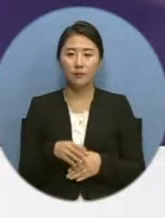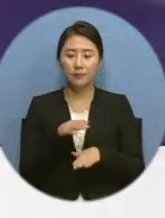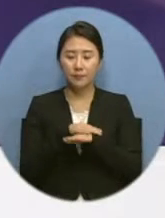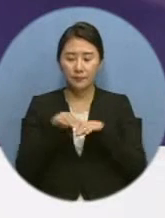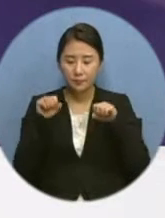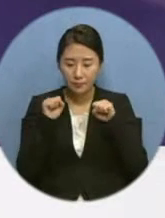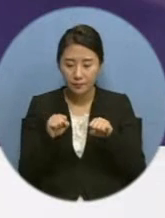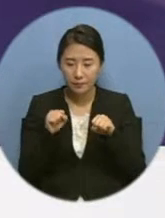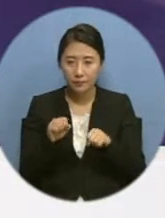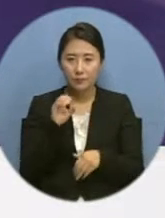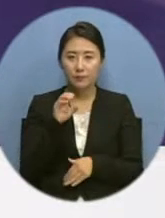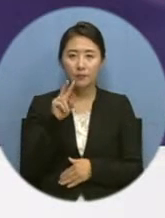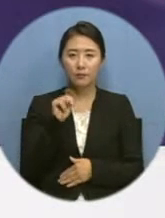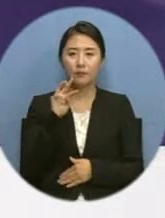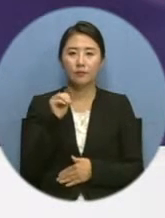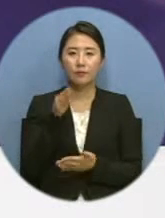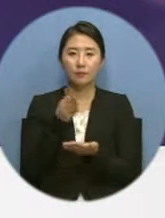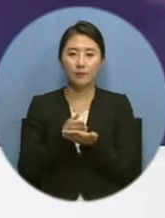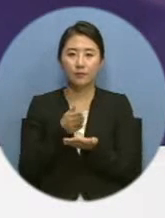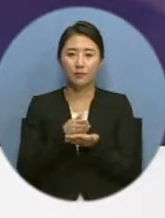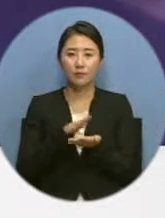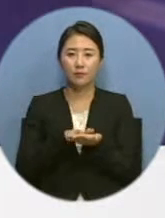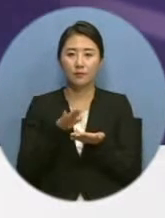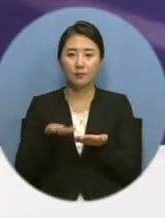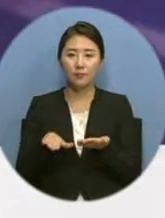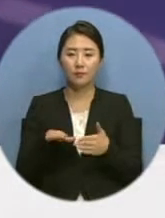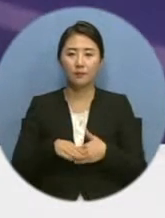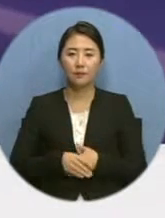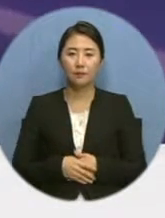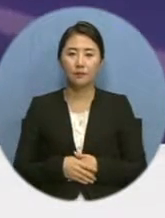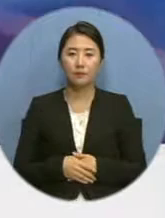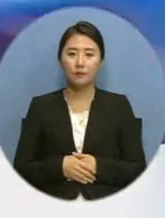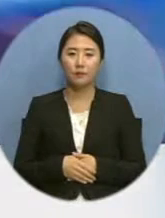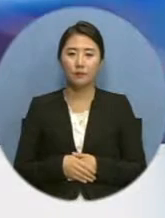시청자 여러분, 안녕하십니까? CNN 뉴스입니다.